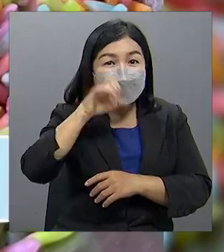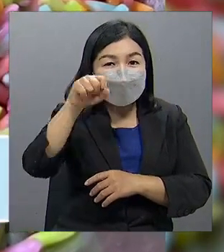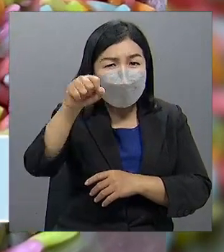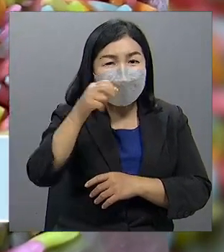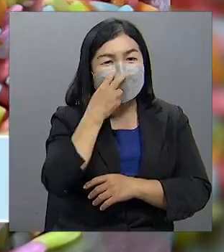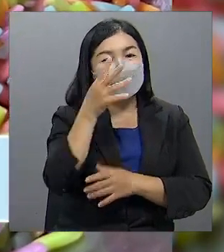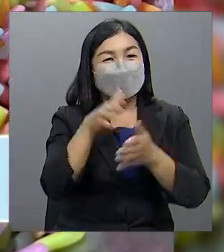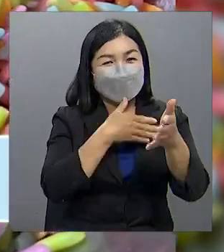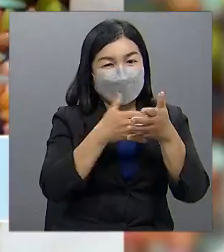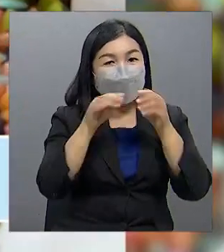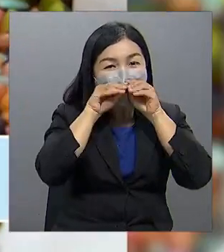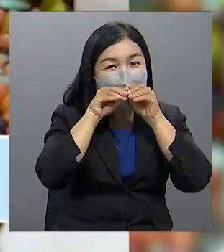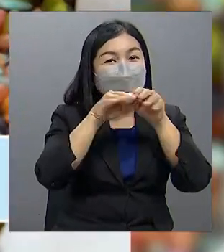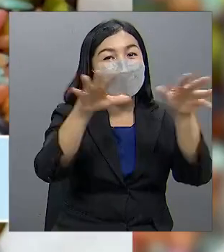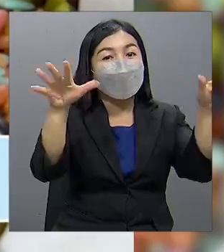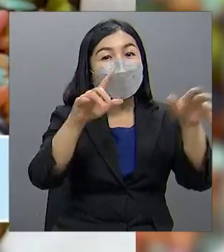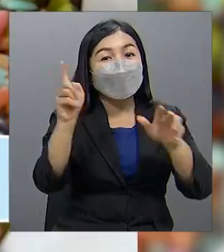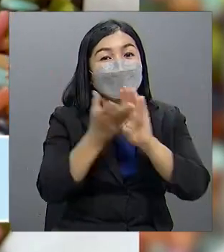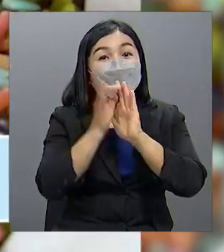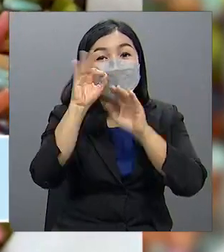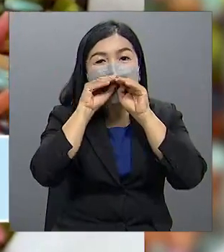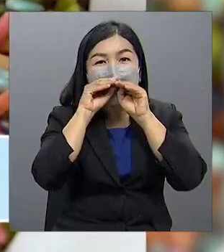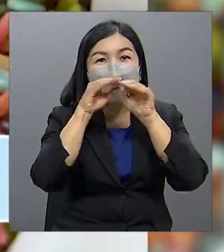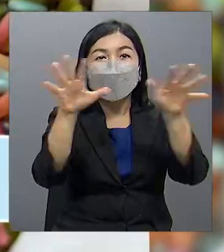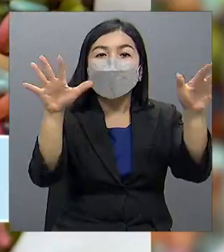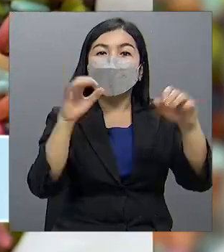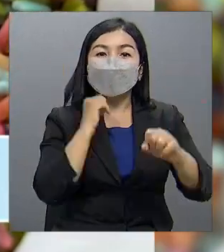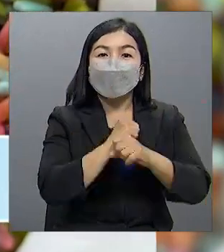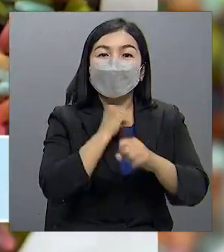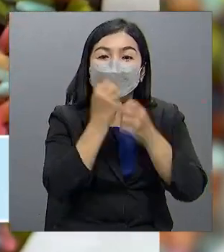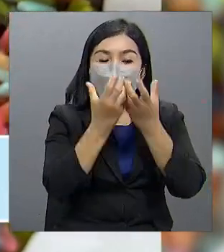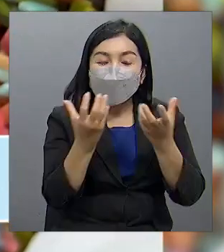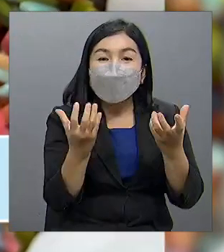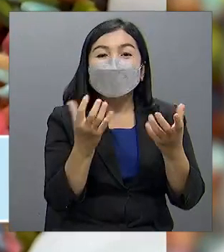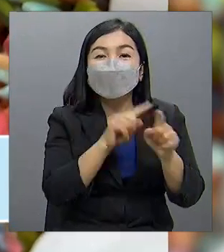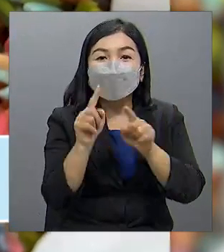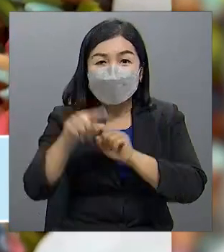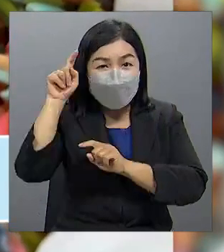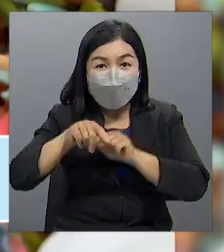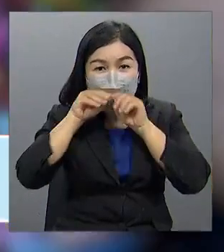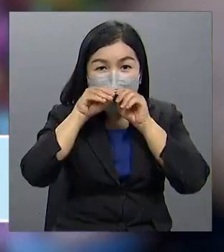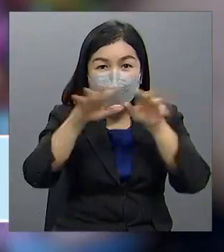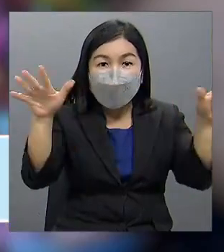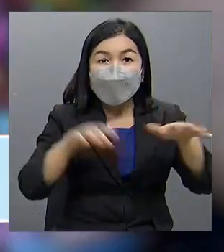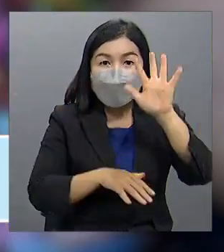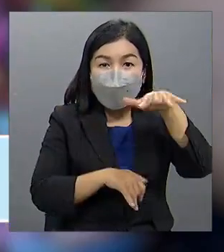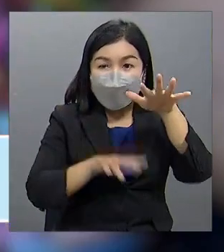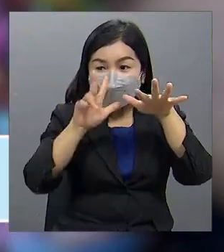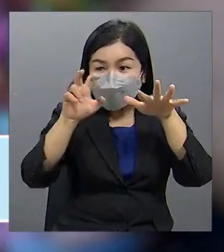ได้รับการโพสต์ในกลุ่ม Facebook งานบ้านที่รักแล้วก็มีคนมากดถูกใจกว่า 5,300 คนนะคะข้